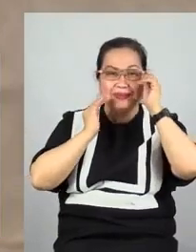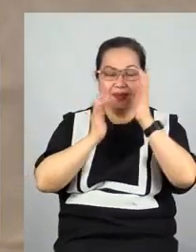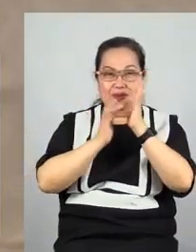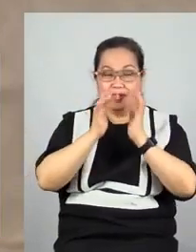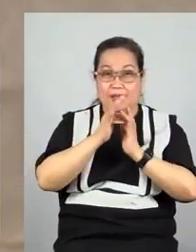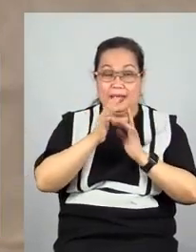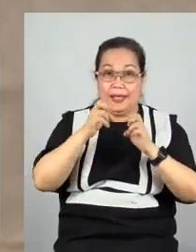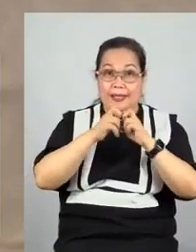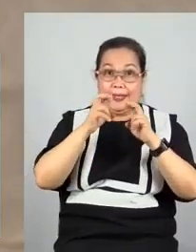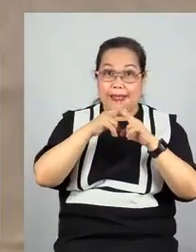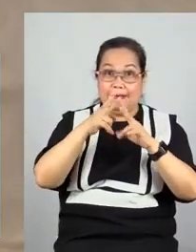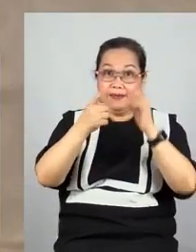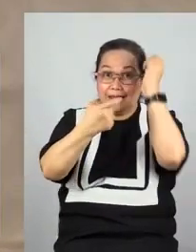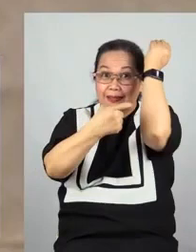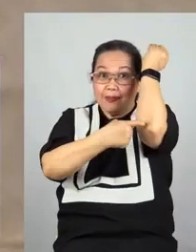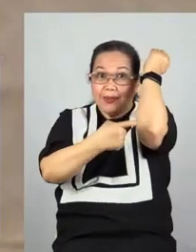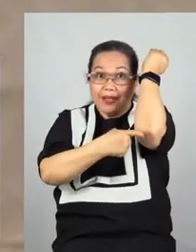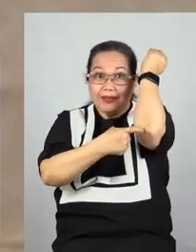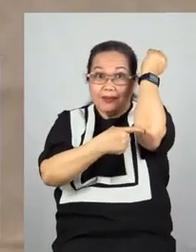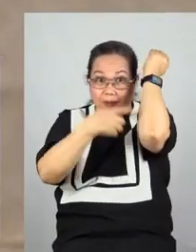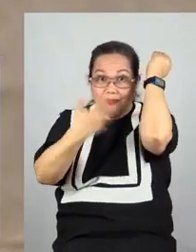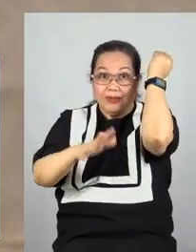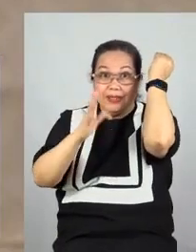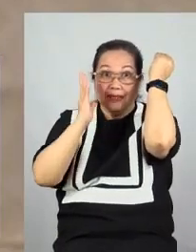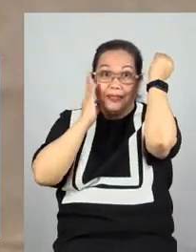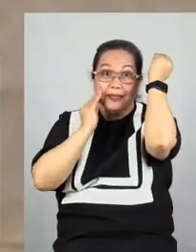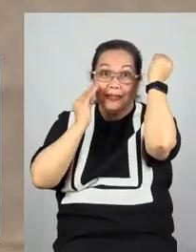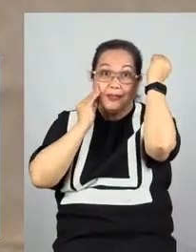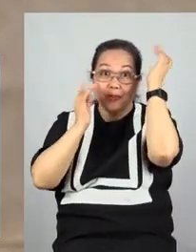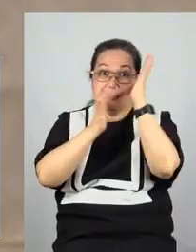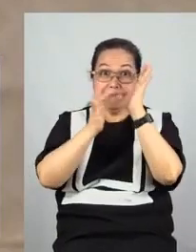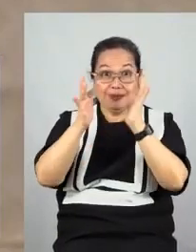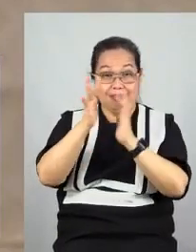kahit ang tukso, kanya hinarap.